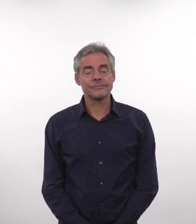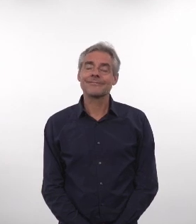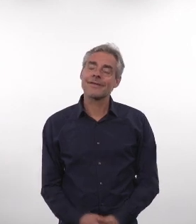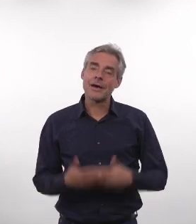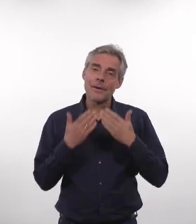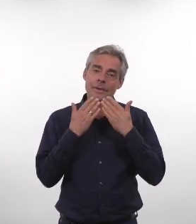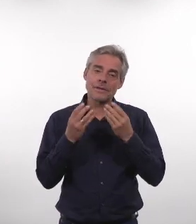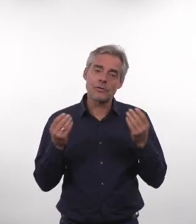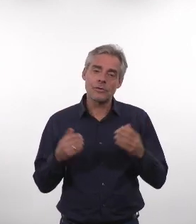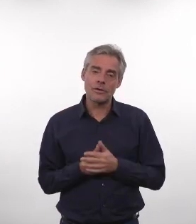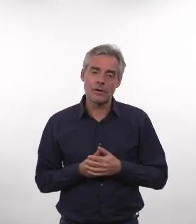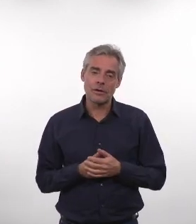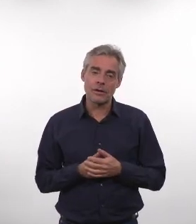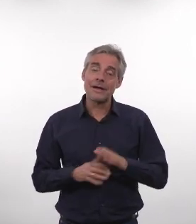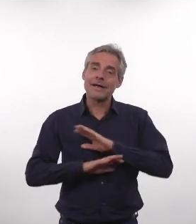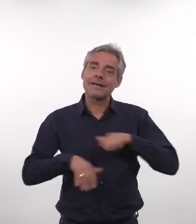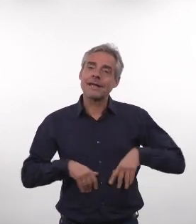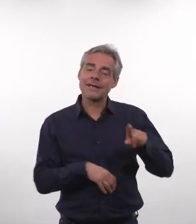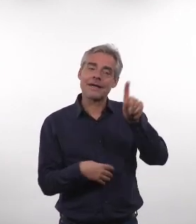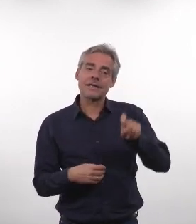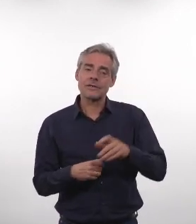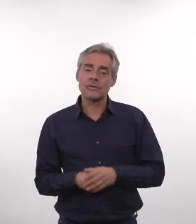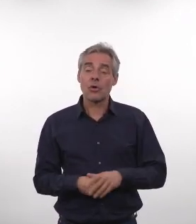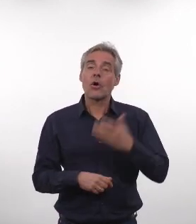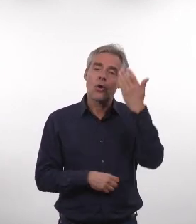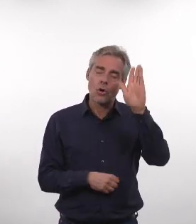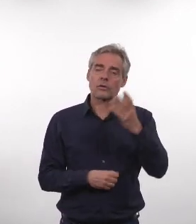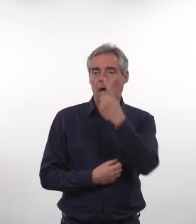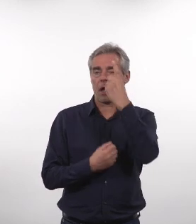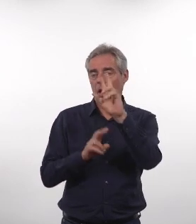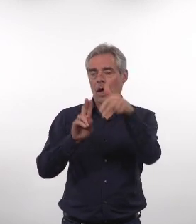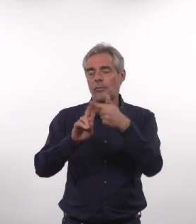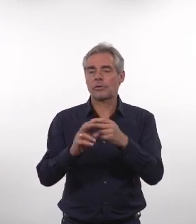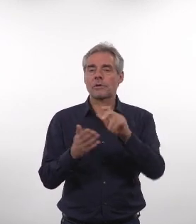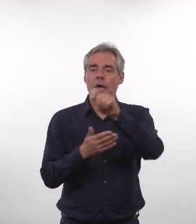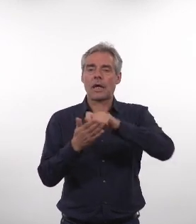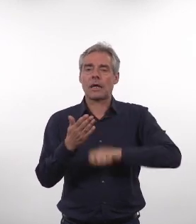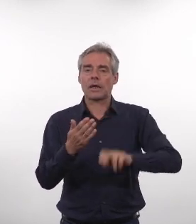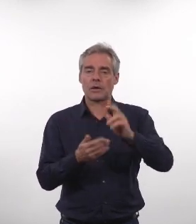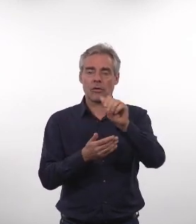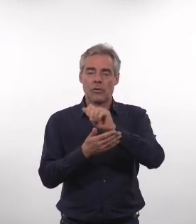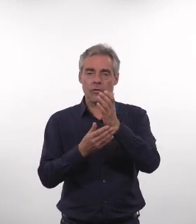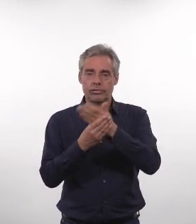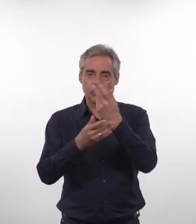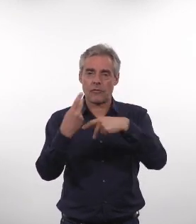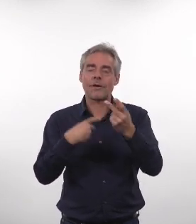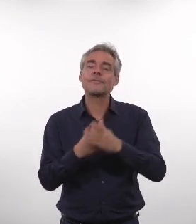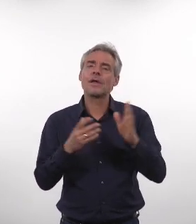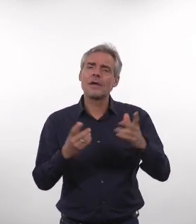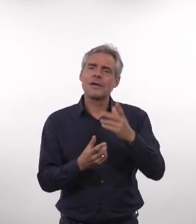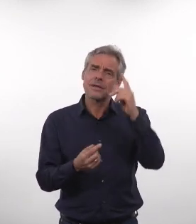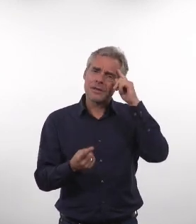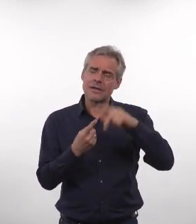Merci beaucoup. Une dernière question, sachant que les autres seront donc répondus par écrit. Il y a eu beaucoup d'interrogations sur l'obtention